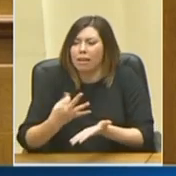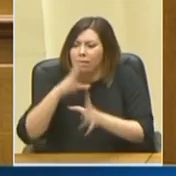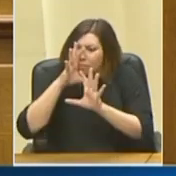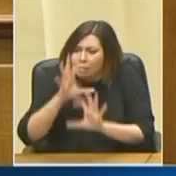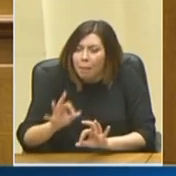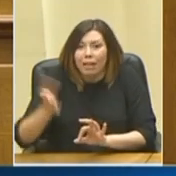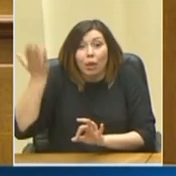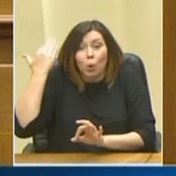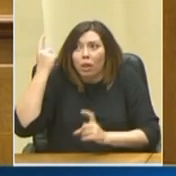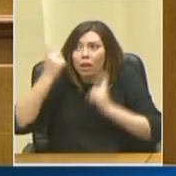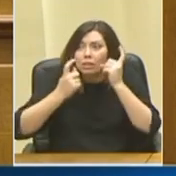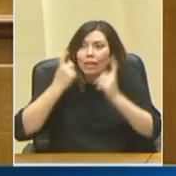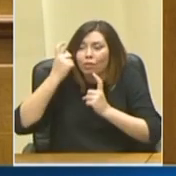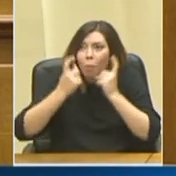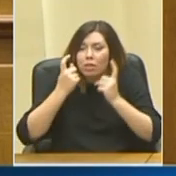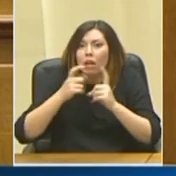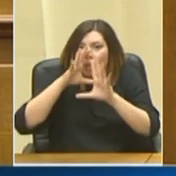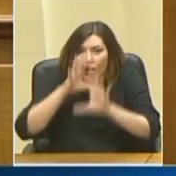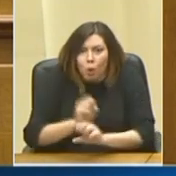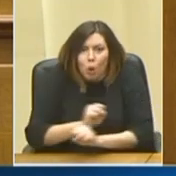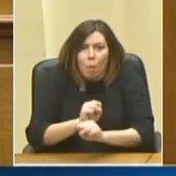τρομακτικά όταν τα σκεφτεί κανείς εκ των υστέρων.